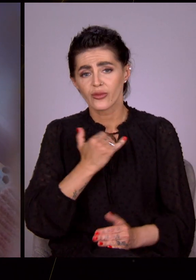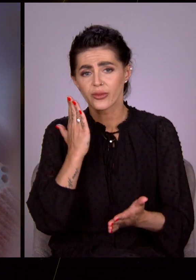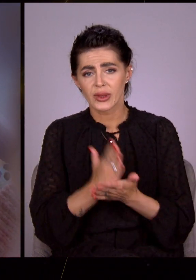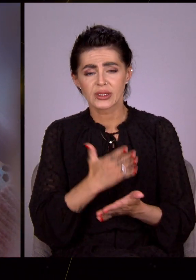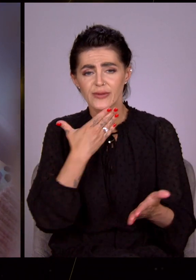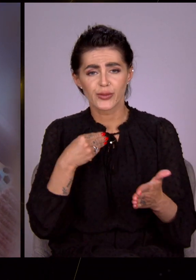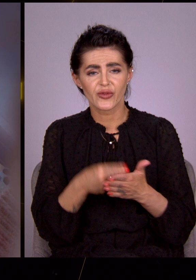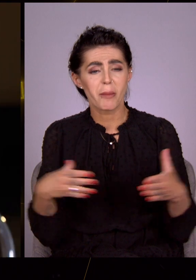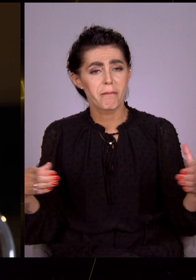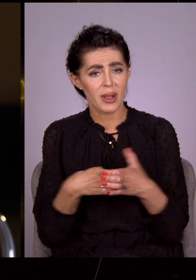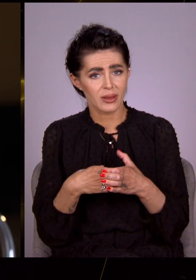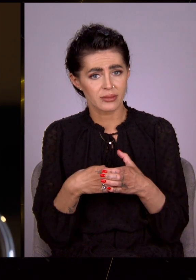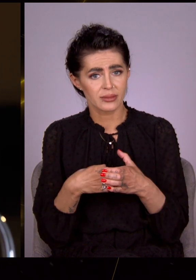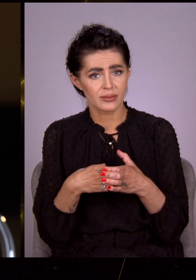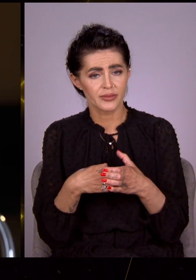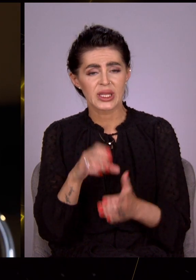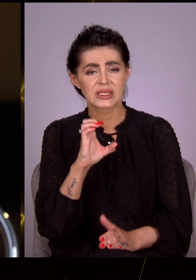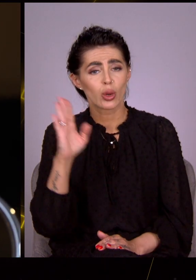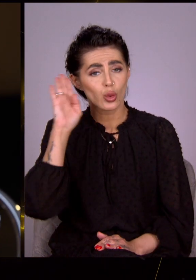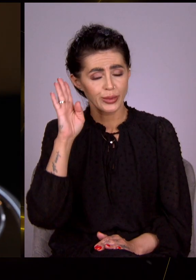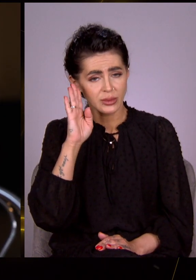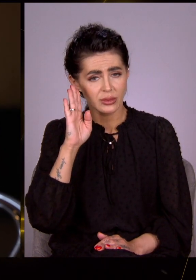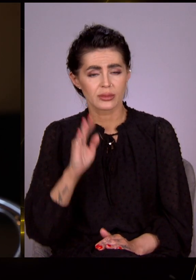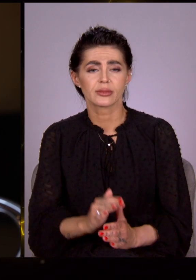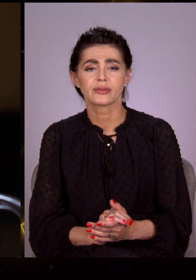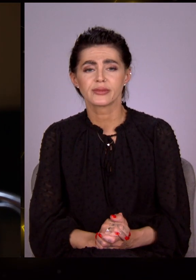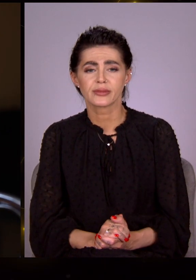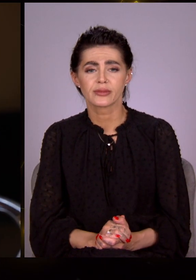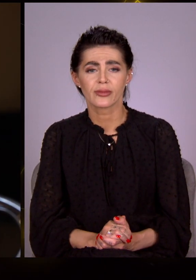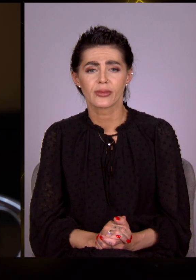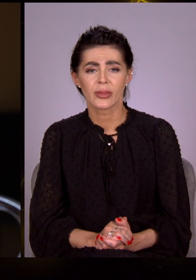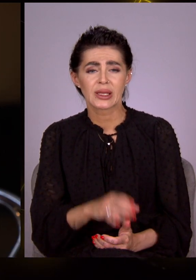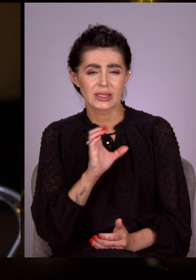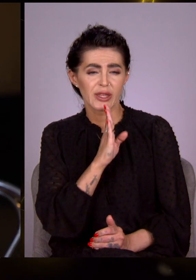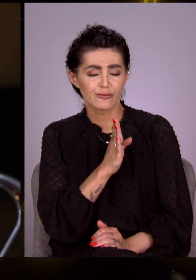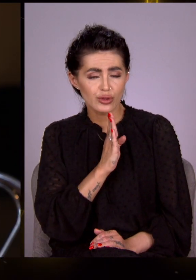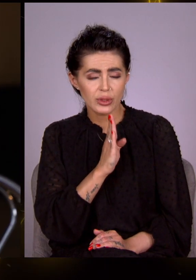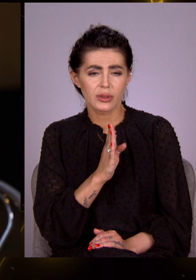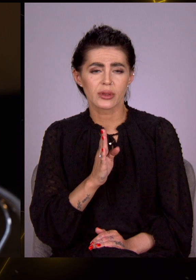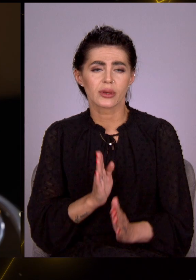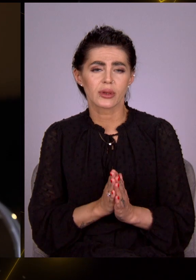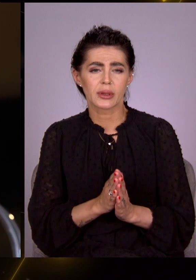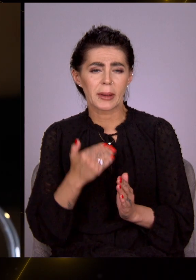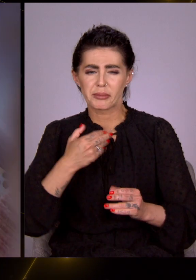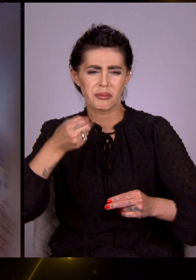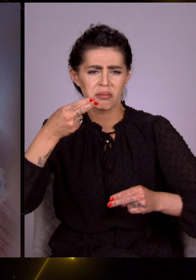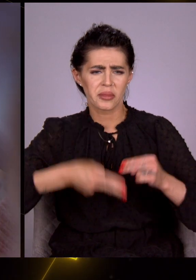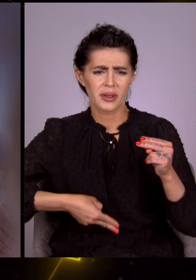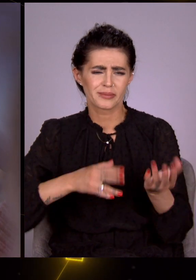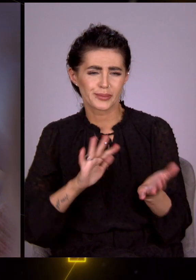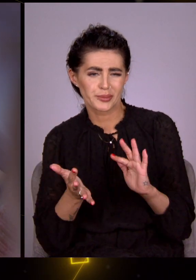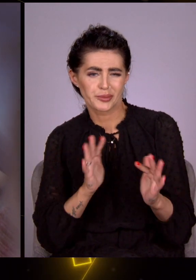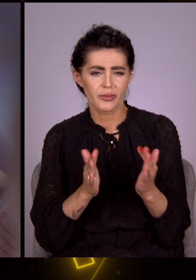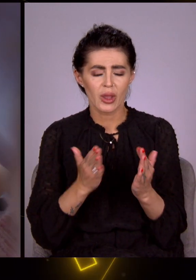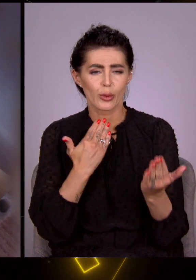банда з хлопцями я зараз. Я з дівчатами щось так перестала, типа,